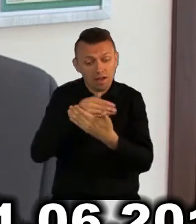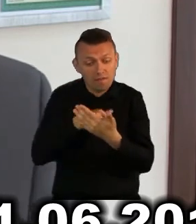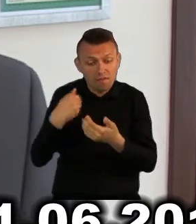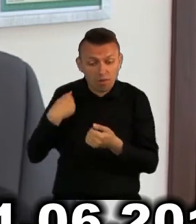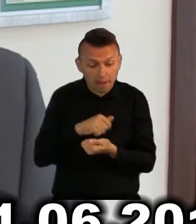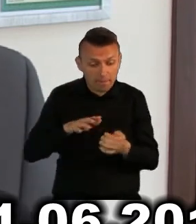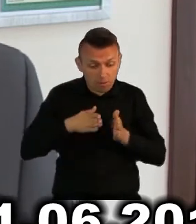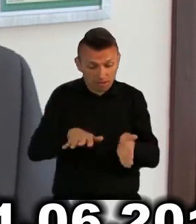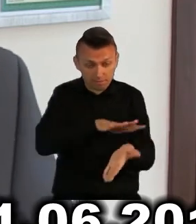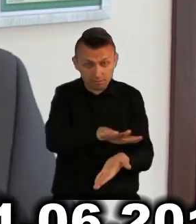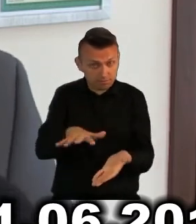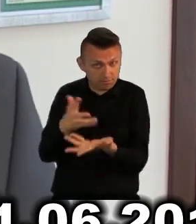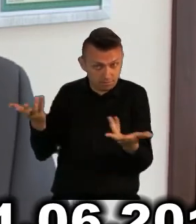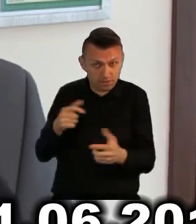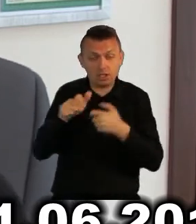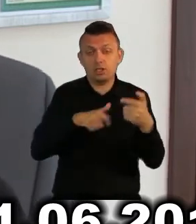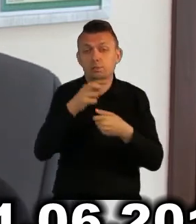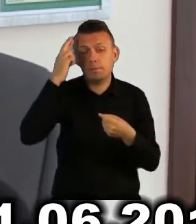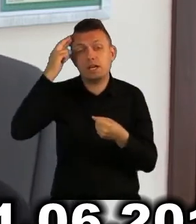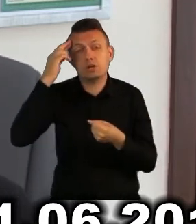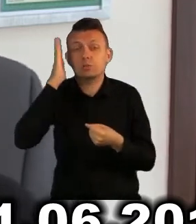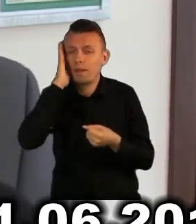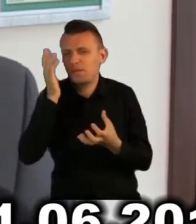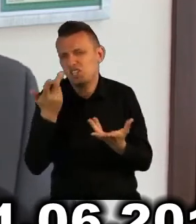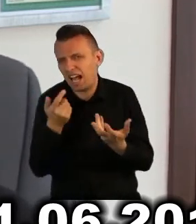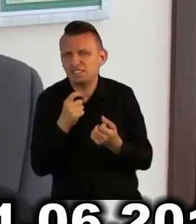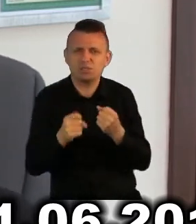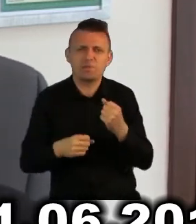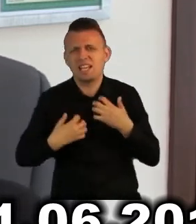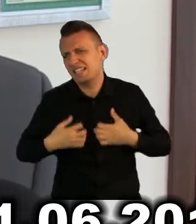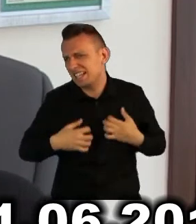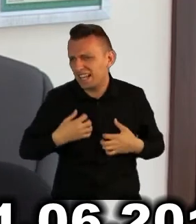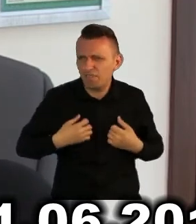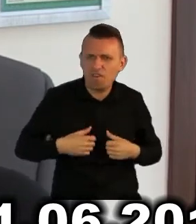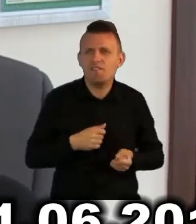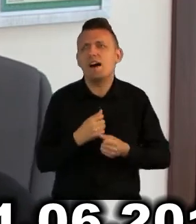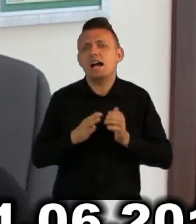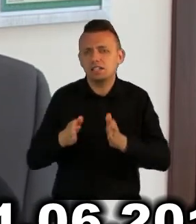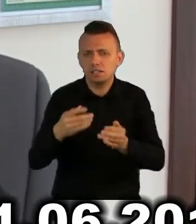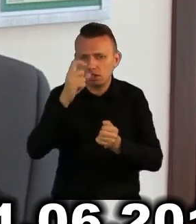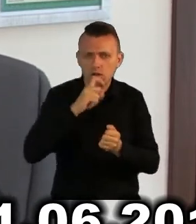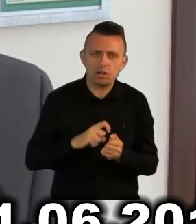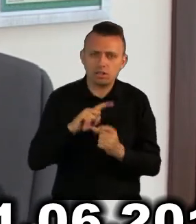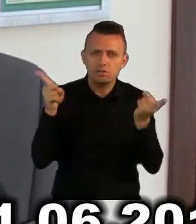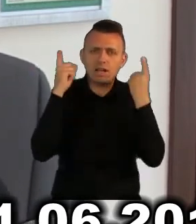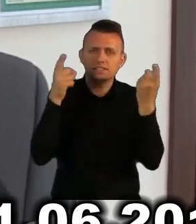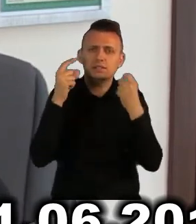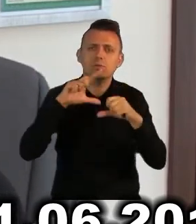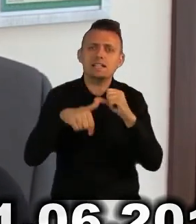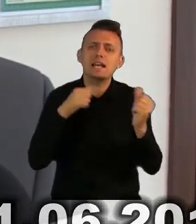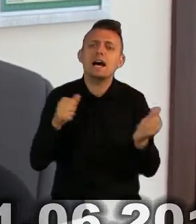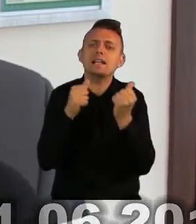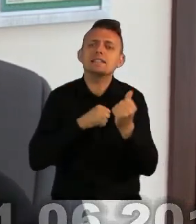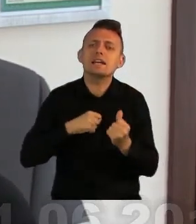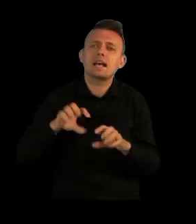dalej, ale robimy to, rozumiemy mieszkańców, że drogi są w złym stanie. Na miarę